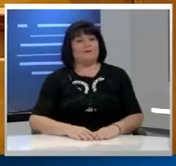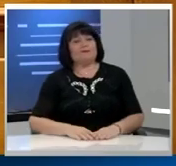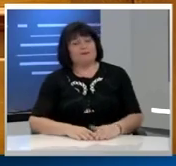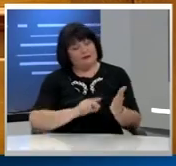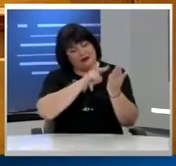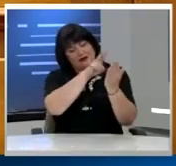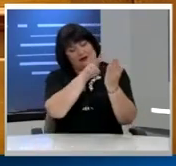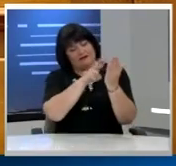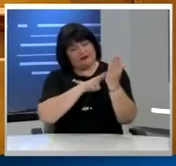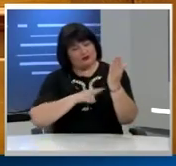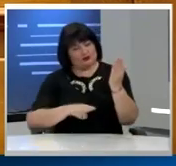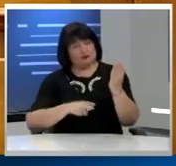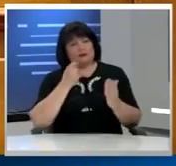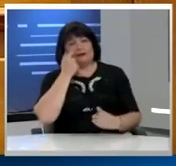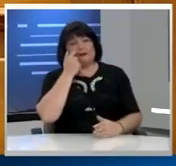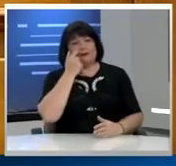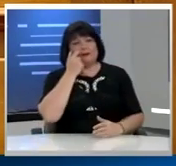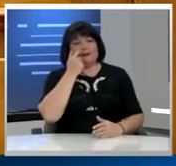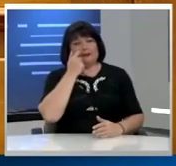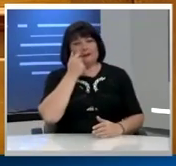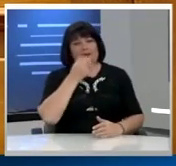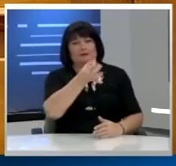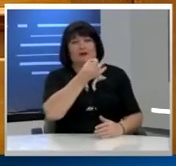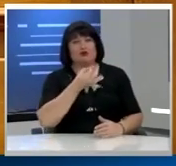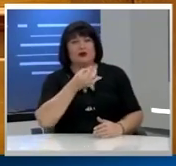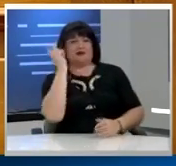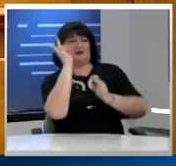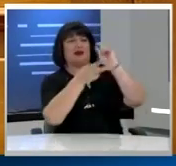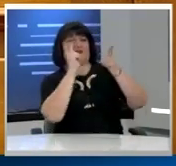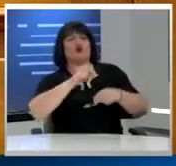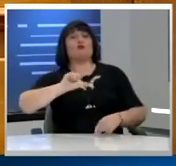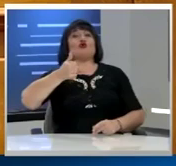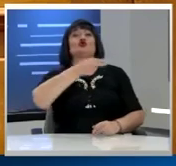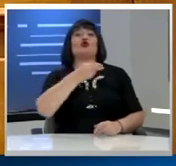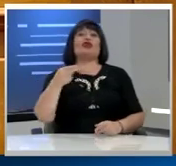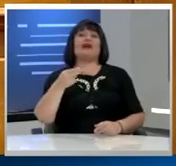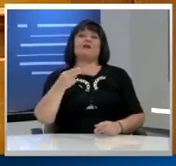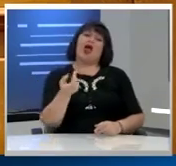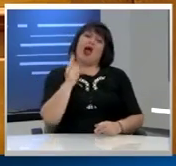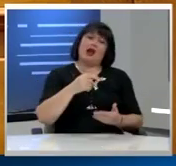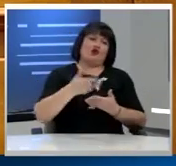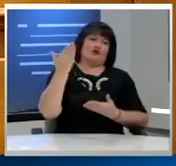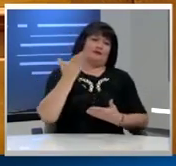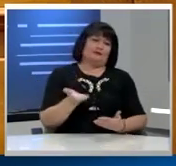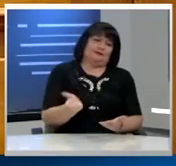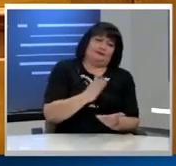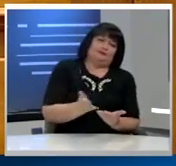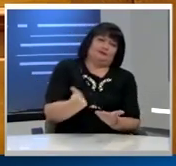Διαβάζω, για να μην λέτε ότι κατηγορώ διαρκώς το πρώτο θέμα, έχω βρει